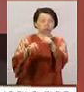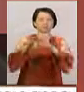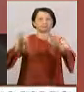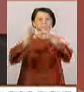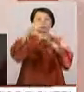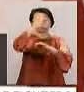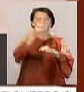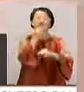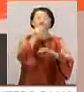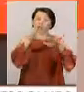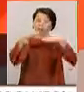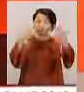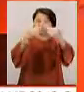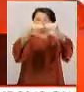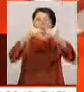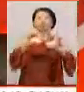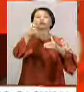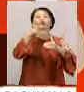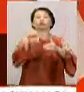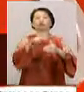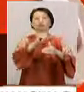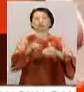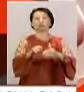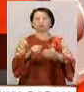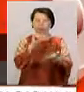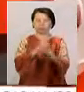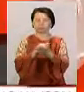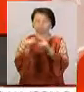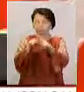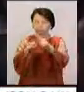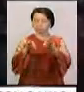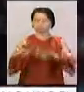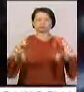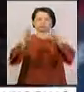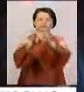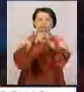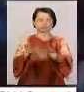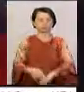siapa akan jadi presiden, right? So itu persaingan kuasa yang lebih penting.